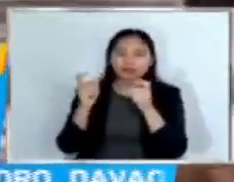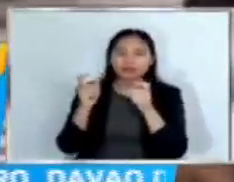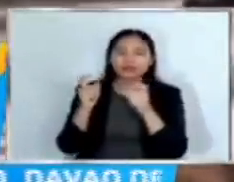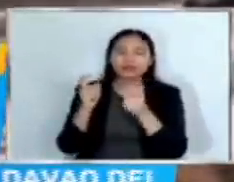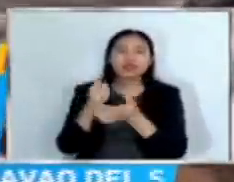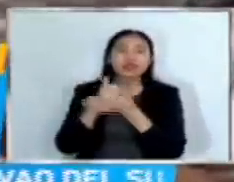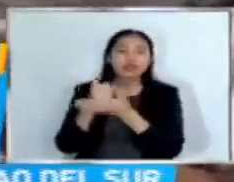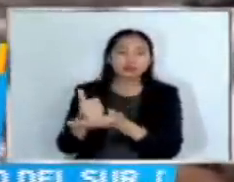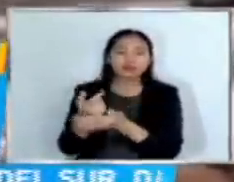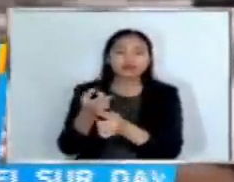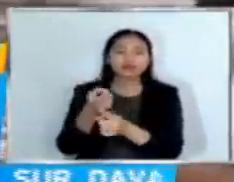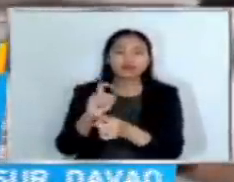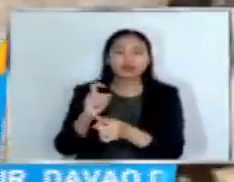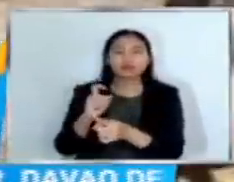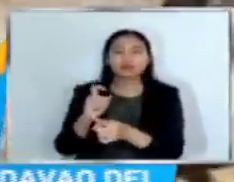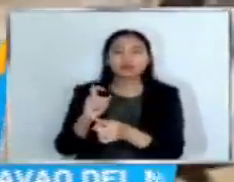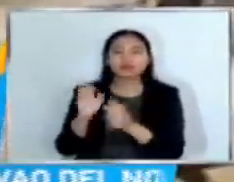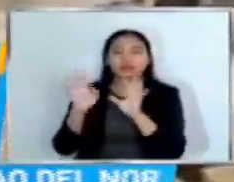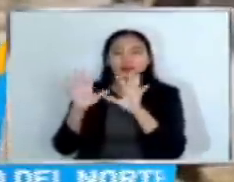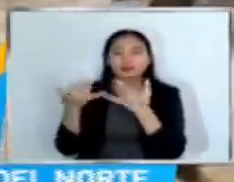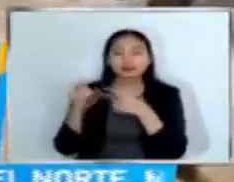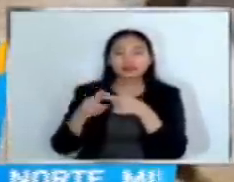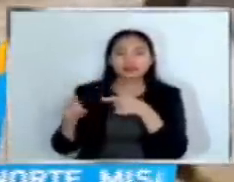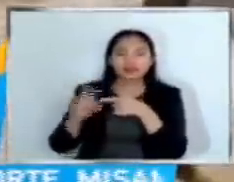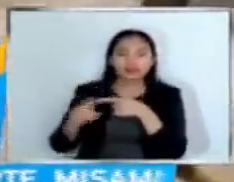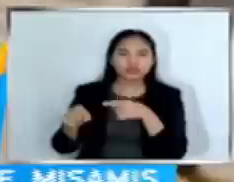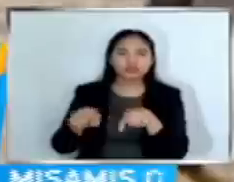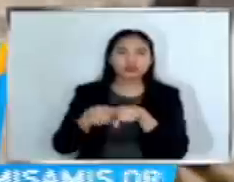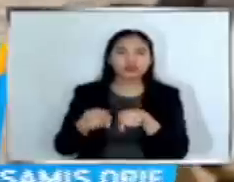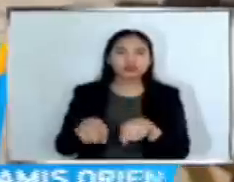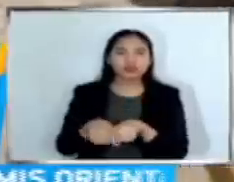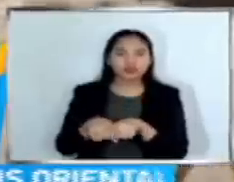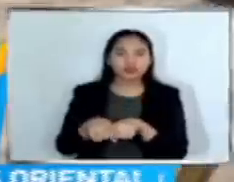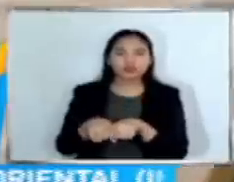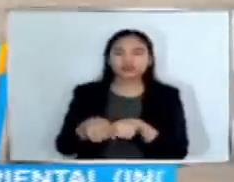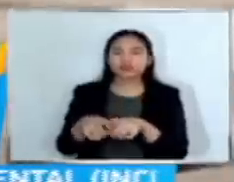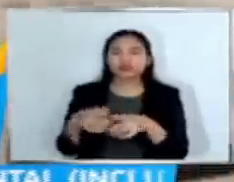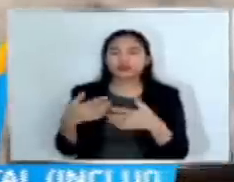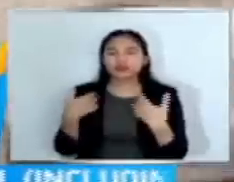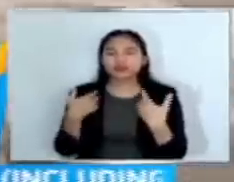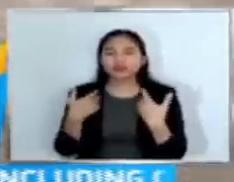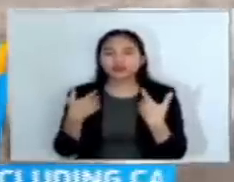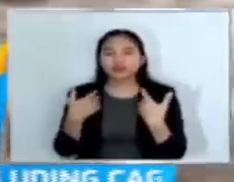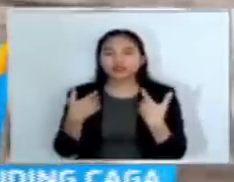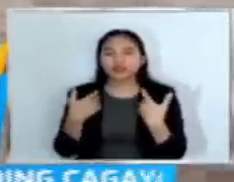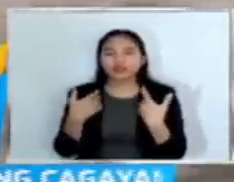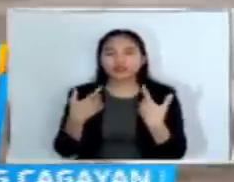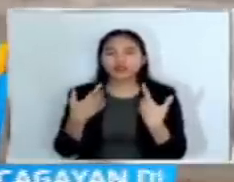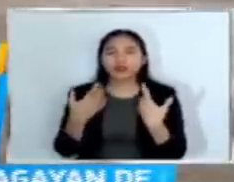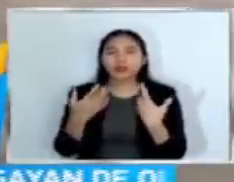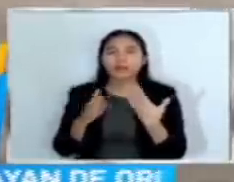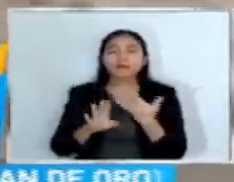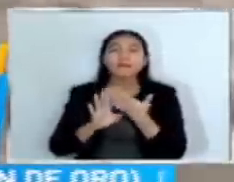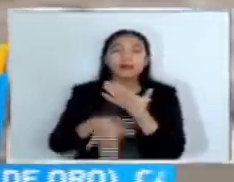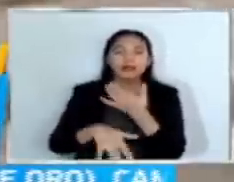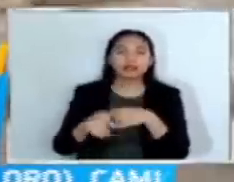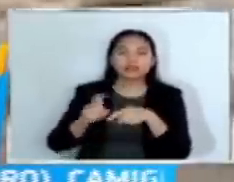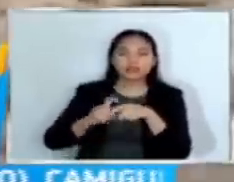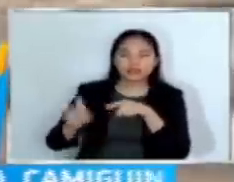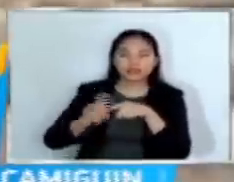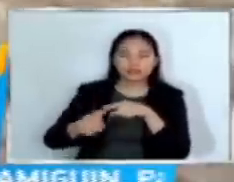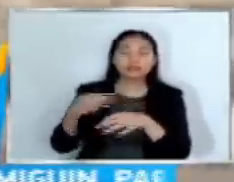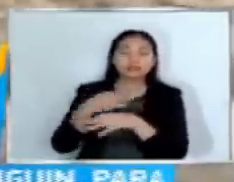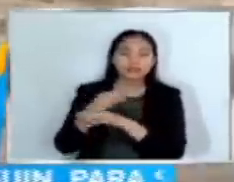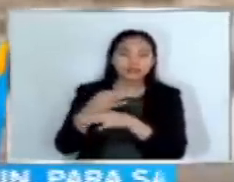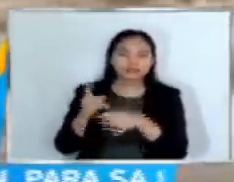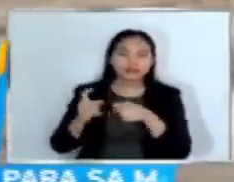power cooperatives at saka yung sa NGCP para ma-restore po yung energy or power muli doon sa mga areas